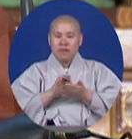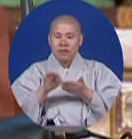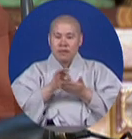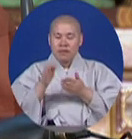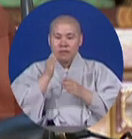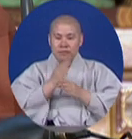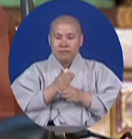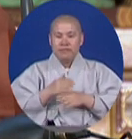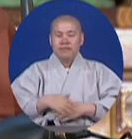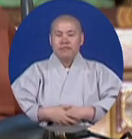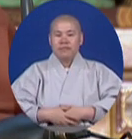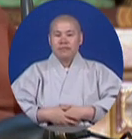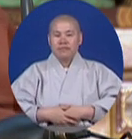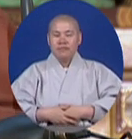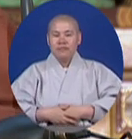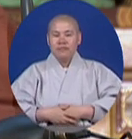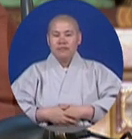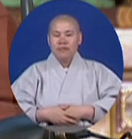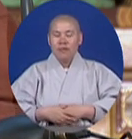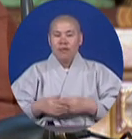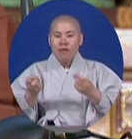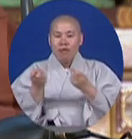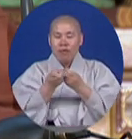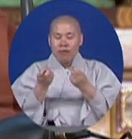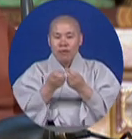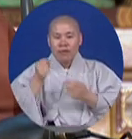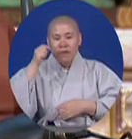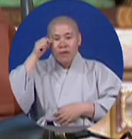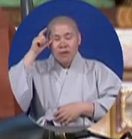그럼 여기서 어떻게 깨달아야